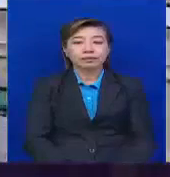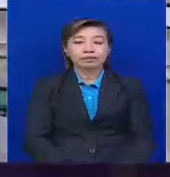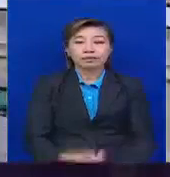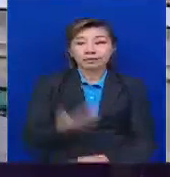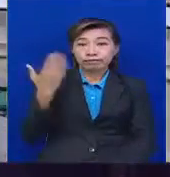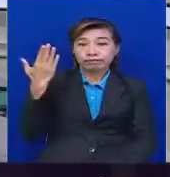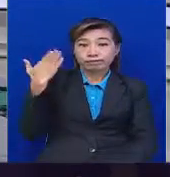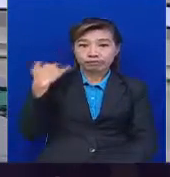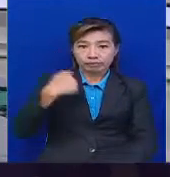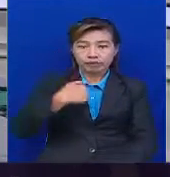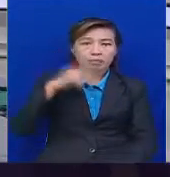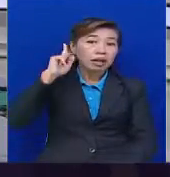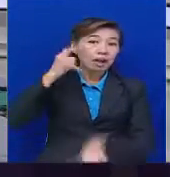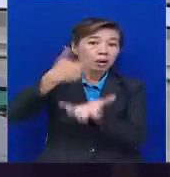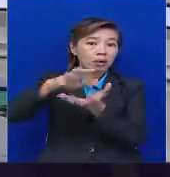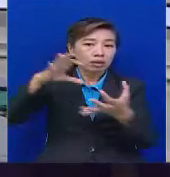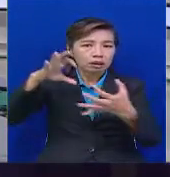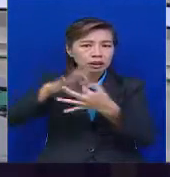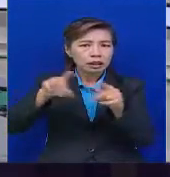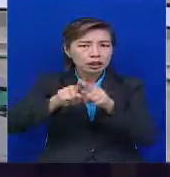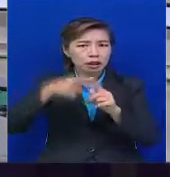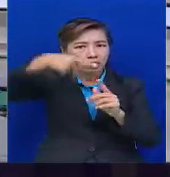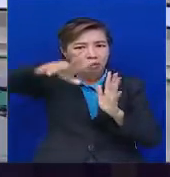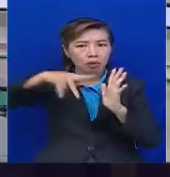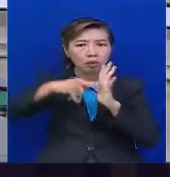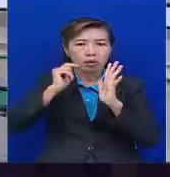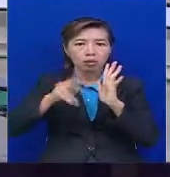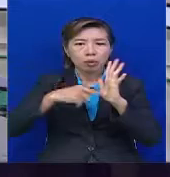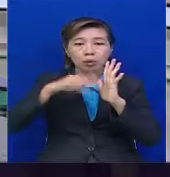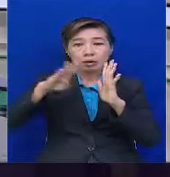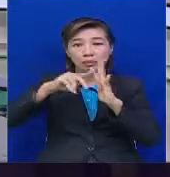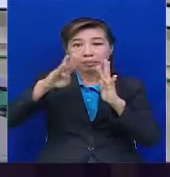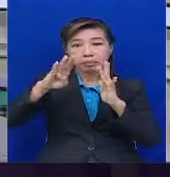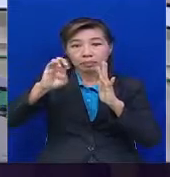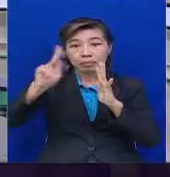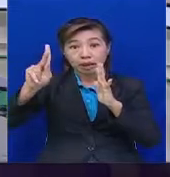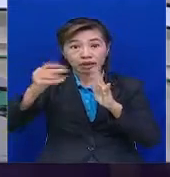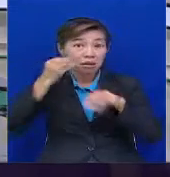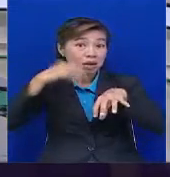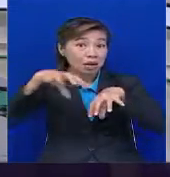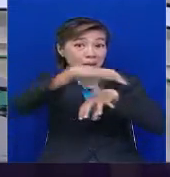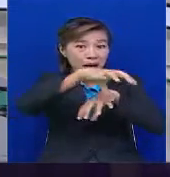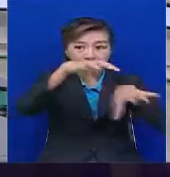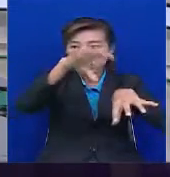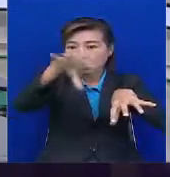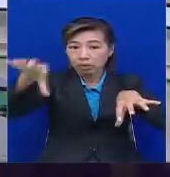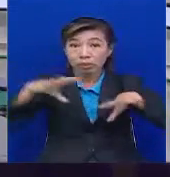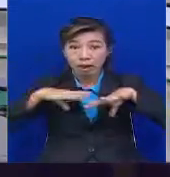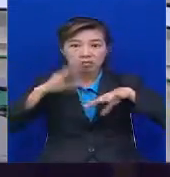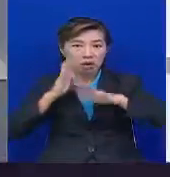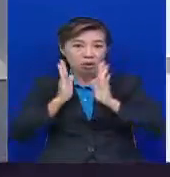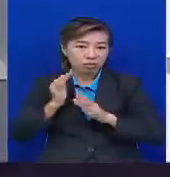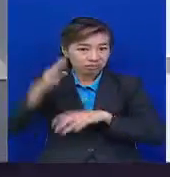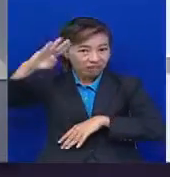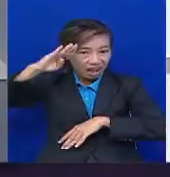่อนหน้านี้เราได้มีการนำเสนอข่าวการรื้อถอนพื้นที่บุกรุกในภูทับเบิกซึ่งเป็นรีสอร์ทนะครับแล้วก็ล่าสุดเนี่ยมีการข่มขู่เจ้าหน้าที่ที่เข้าไปรื้อถอนวันนี้ท่